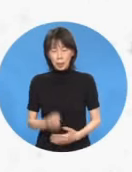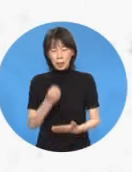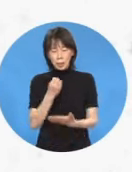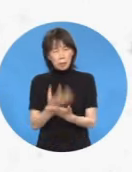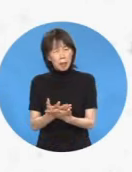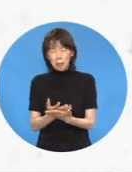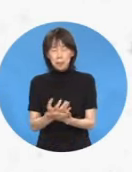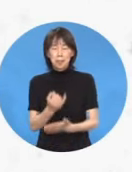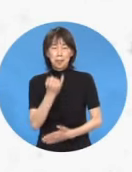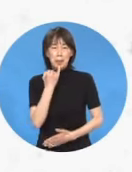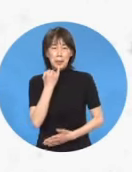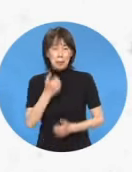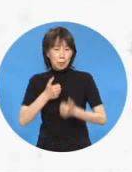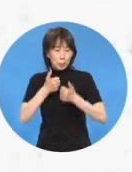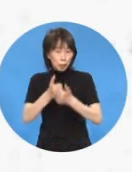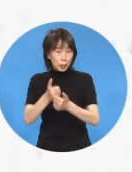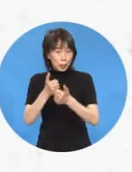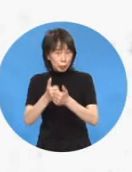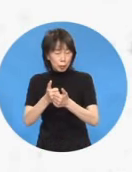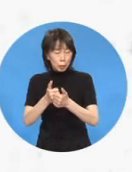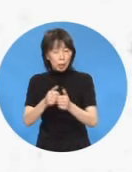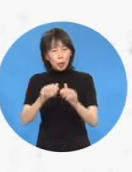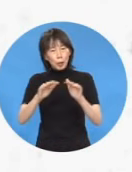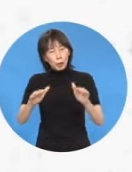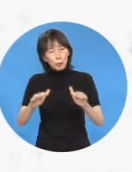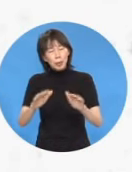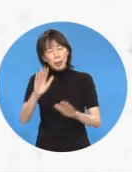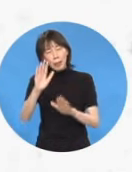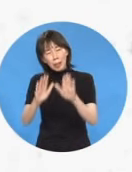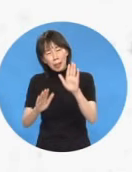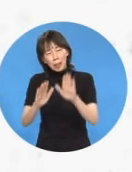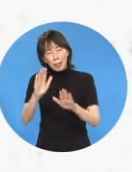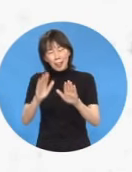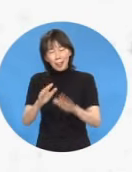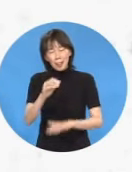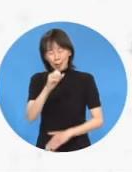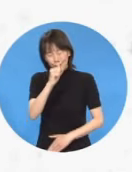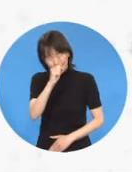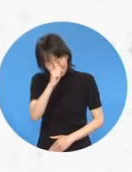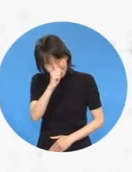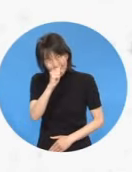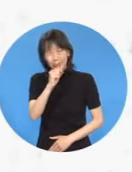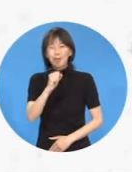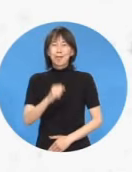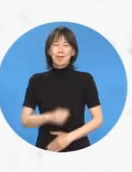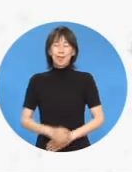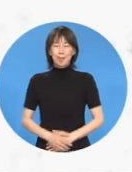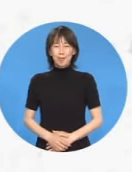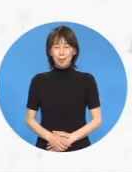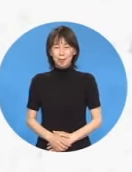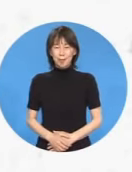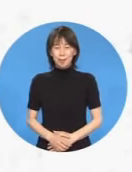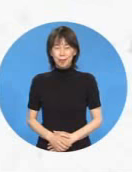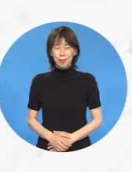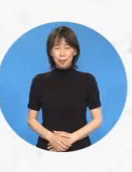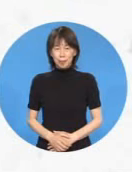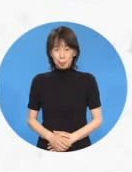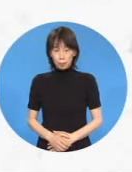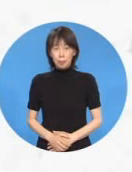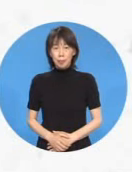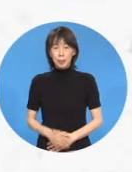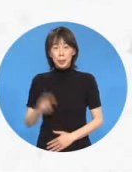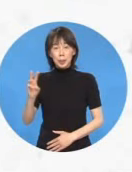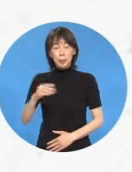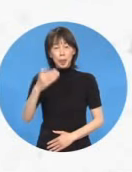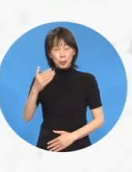失敗を恐れずチャレンジする子供たちの一生懸命な姿が印象的でしたねくで